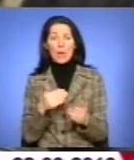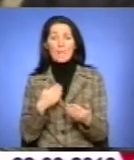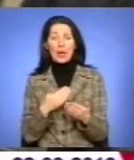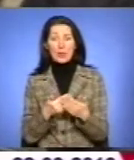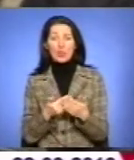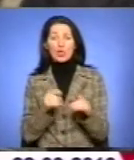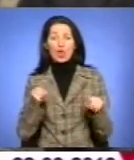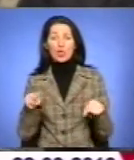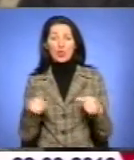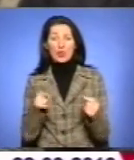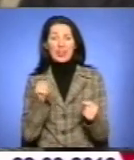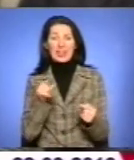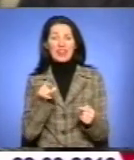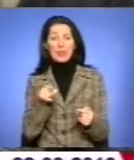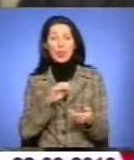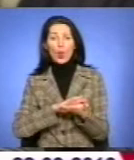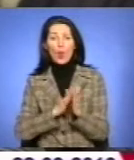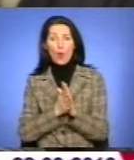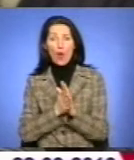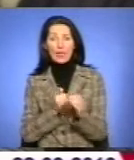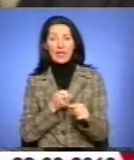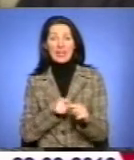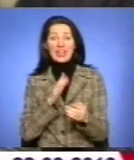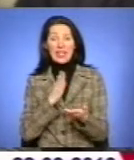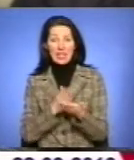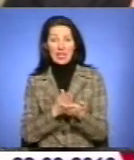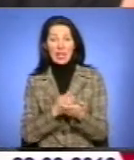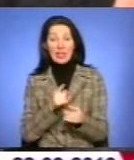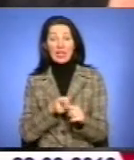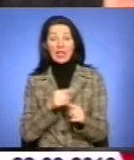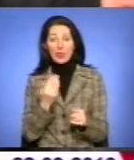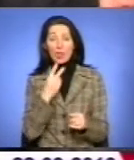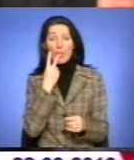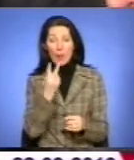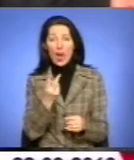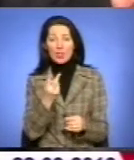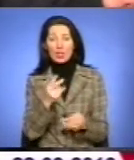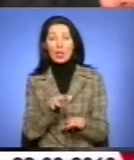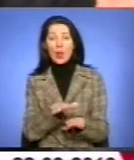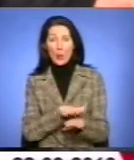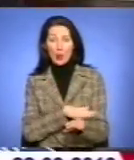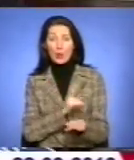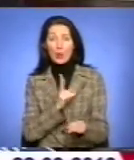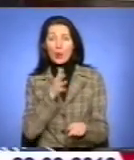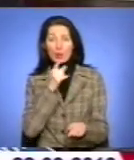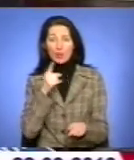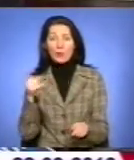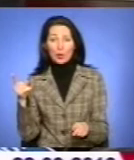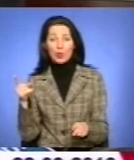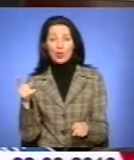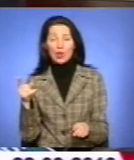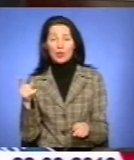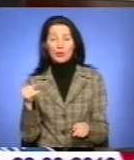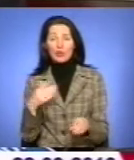приблизно створити їм ті умови, які є, які вони бачили протягом якогось певного періоду часу. Щиро вірю в наше